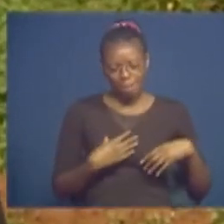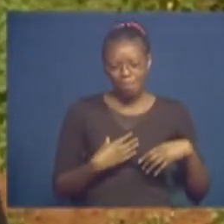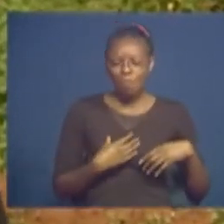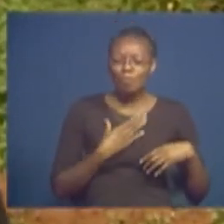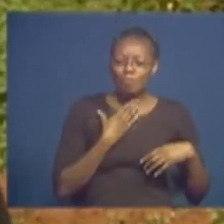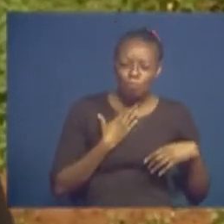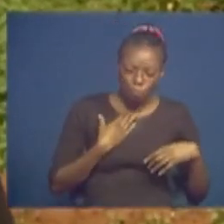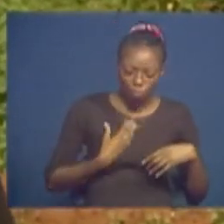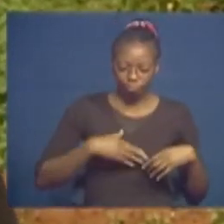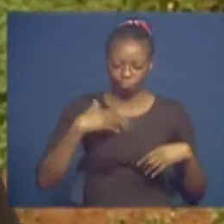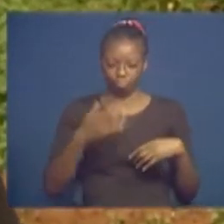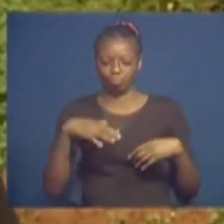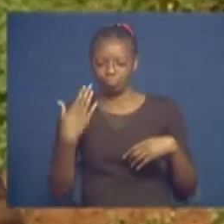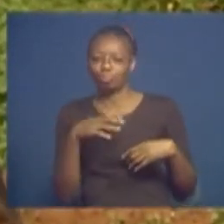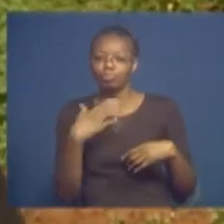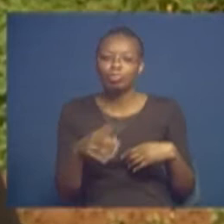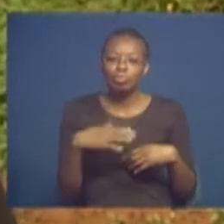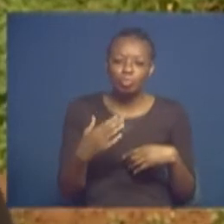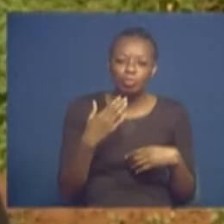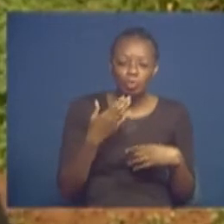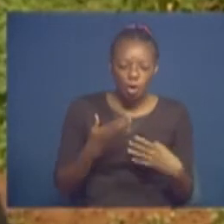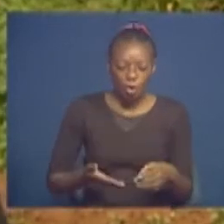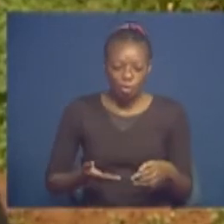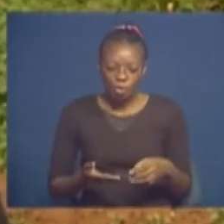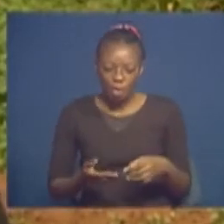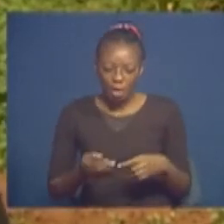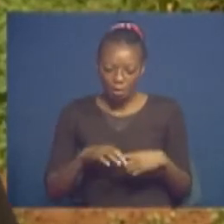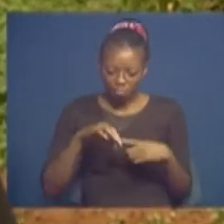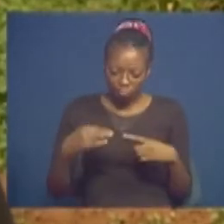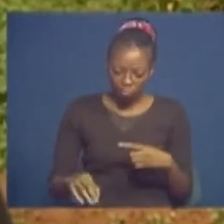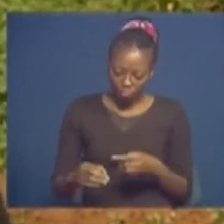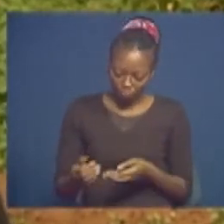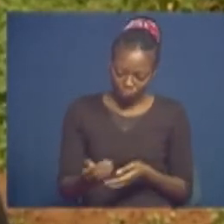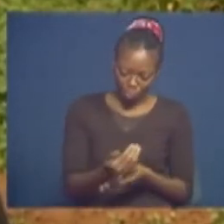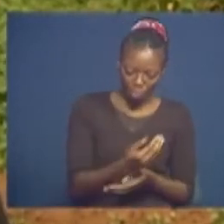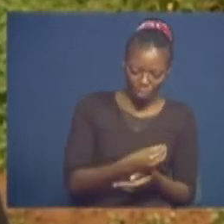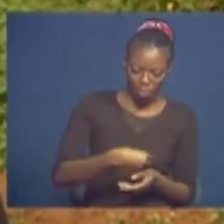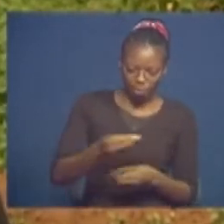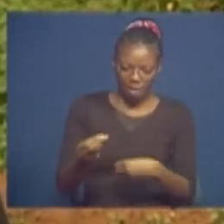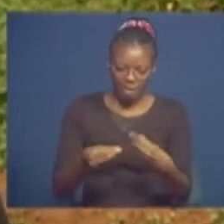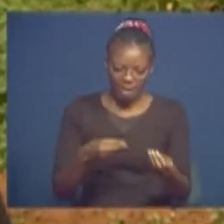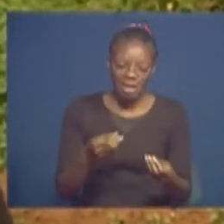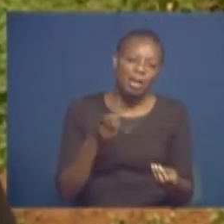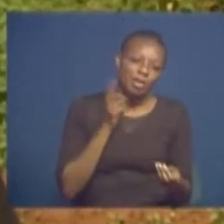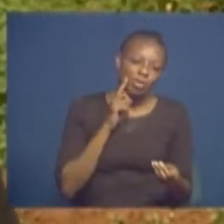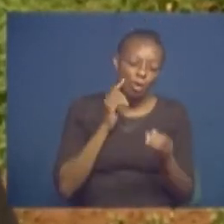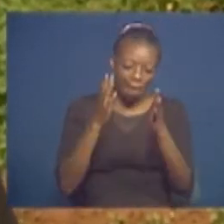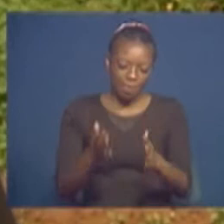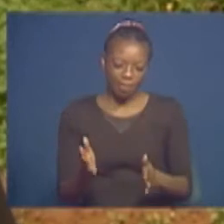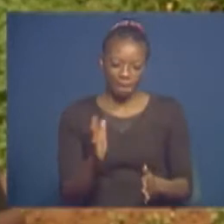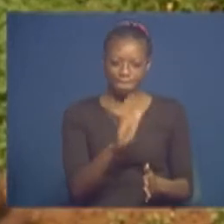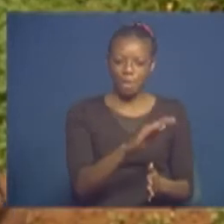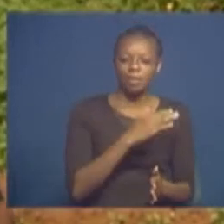yote. Hiyo wanzi mtu wakichukua leo, kesho watakuja achukue. Nayo hawezi chukua mingi